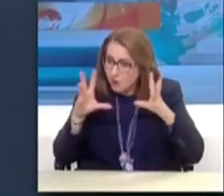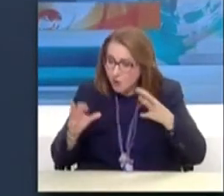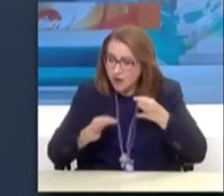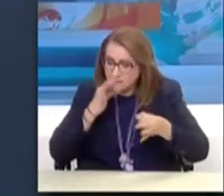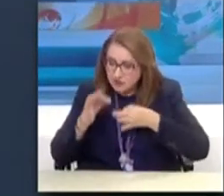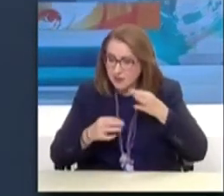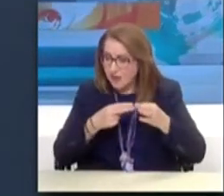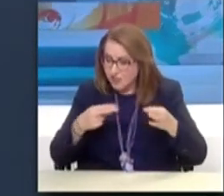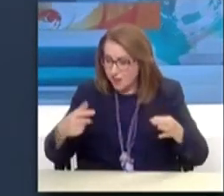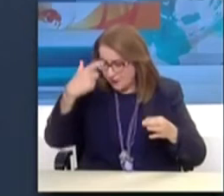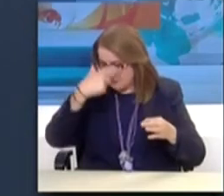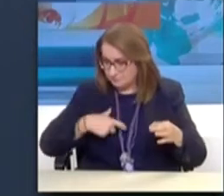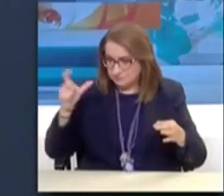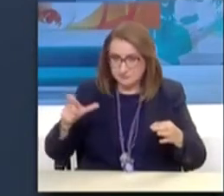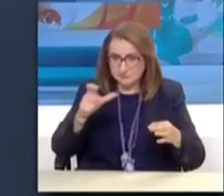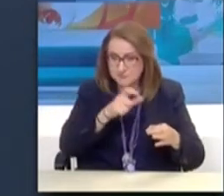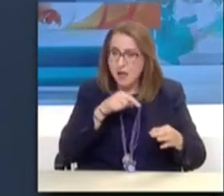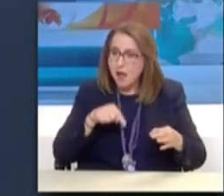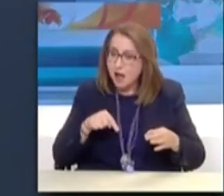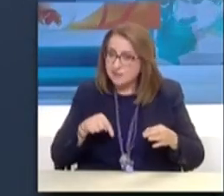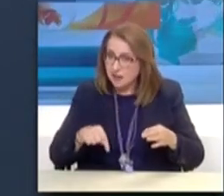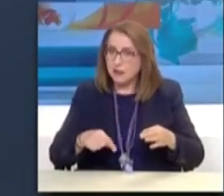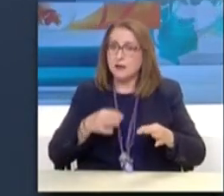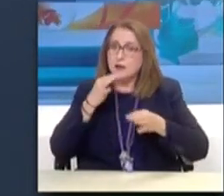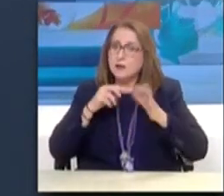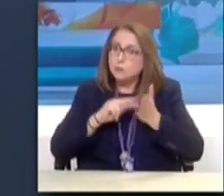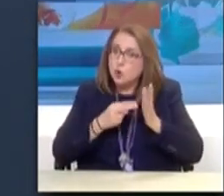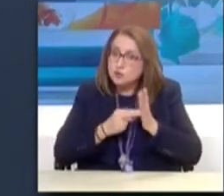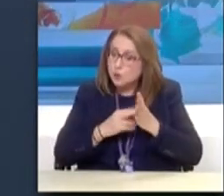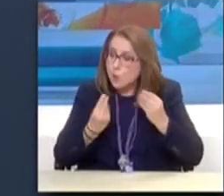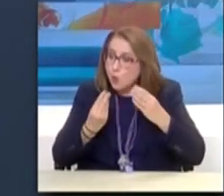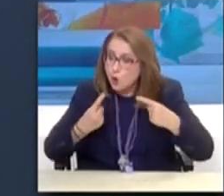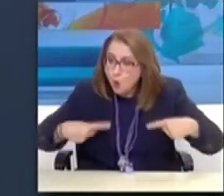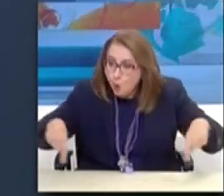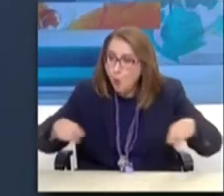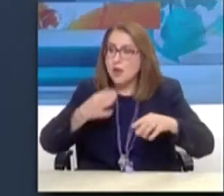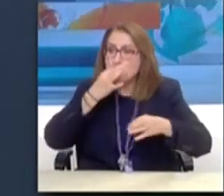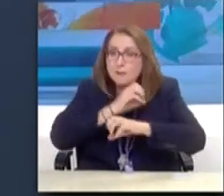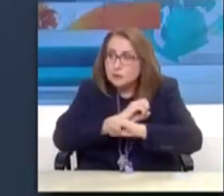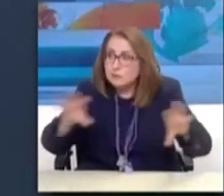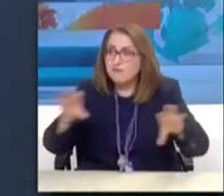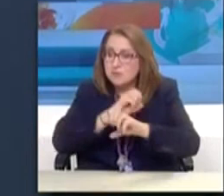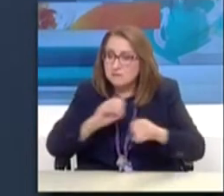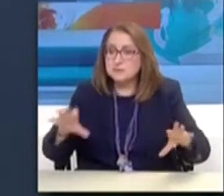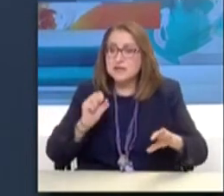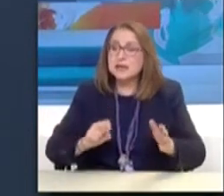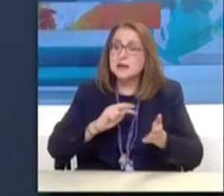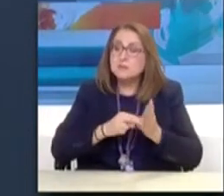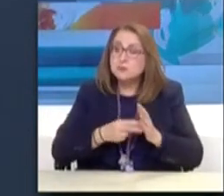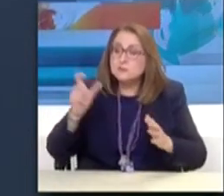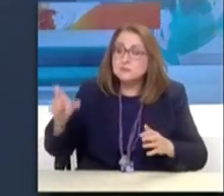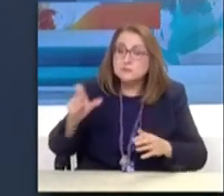προστασίας παρέχουν προστασία στο προσωπικό των υπηρεσιών υγείας που έρχεται σε στενή επαφή με ασθενή με τη νέα νόσο.